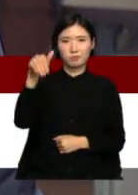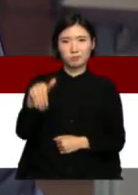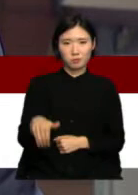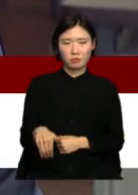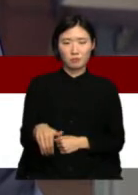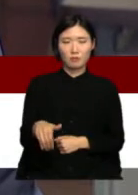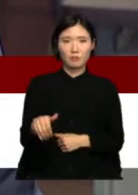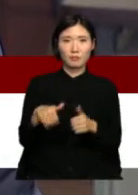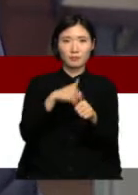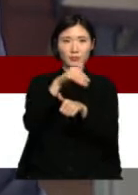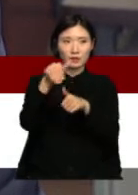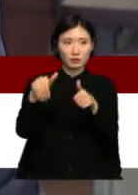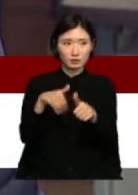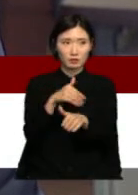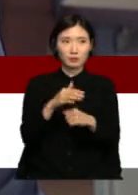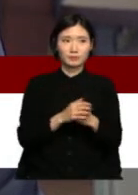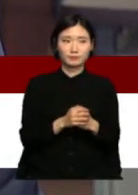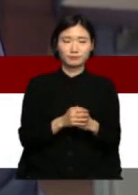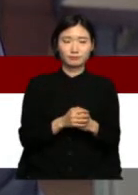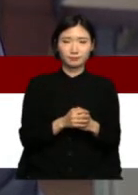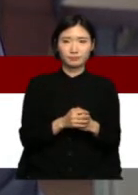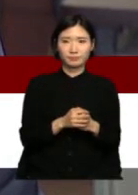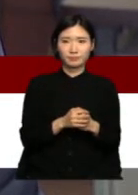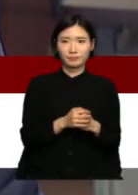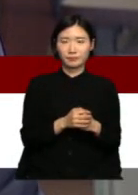굉장히 낙후되어 있었습니다.